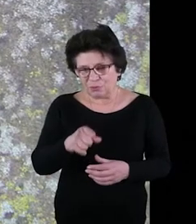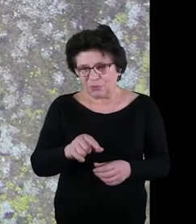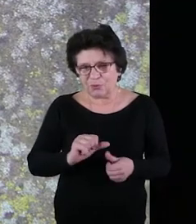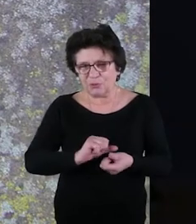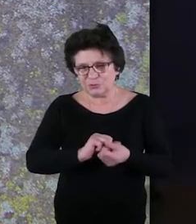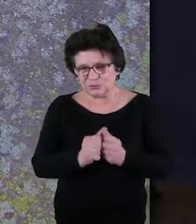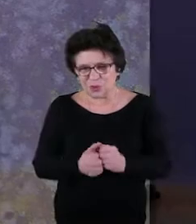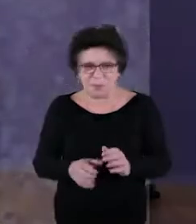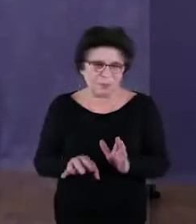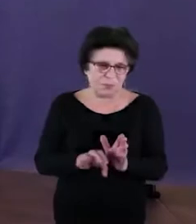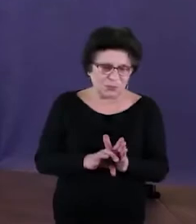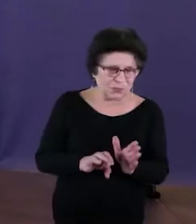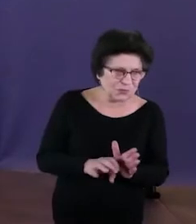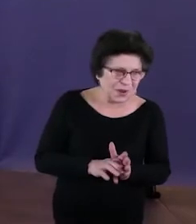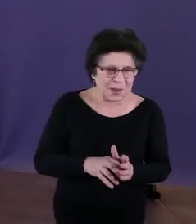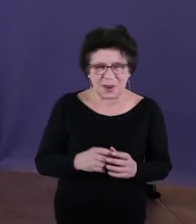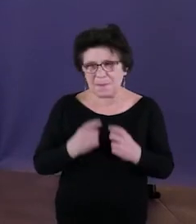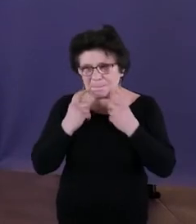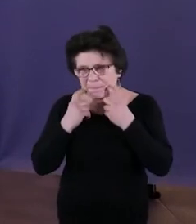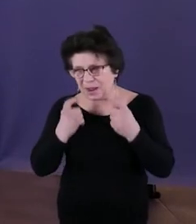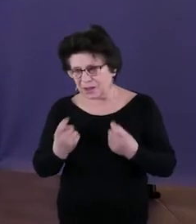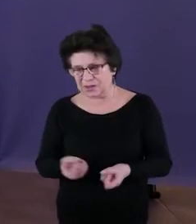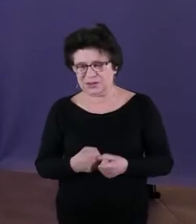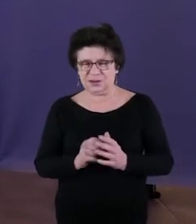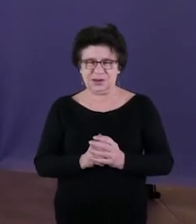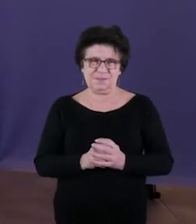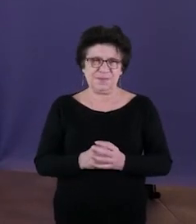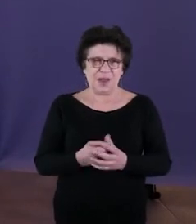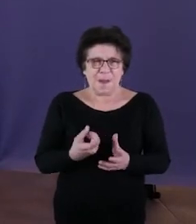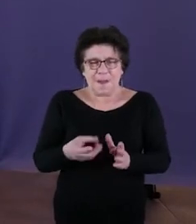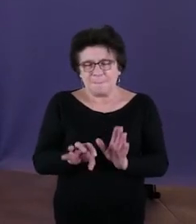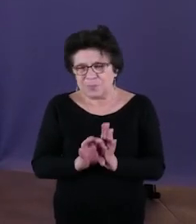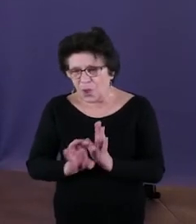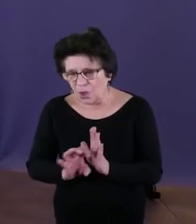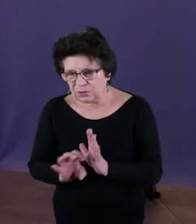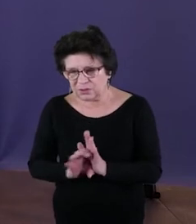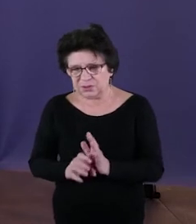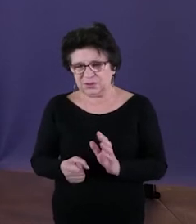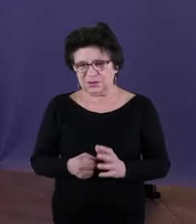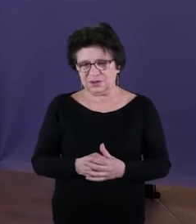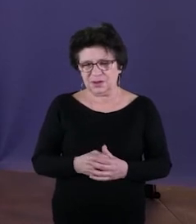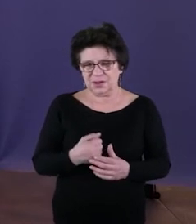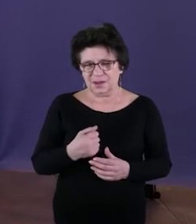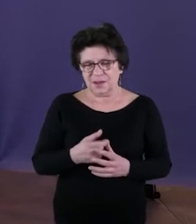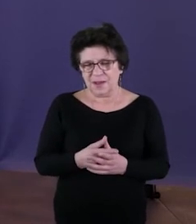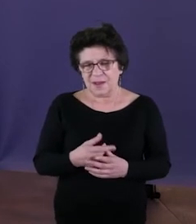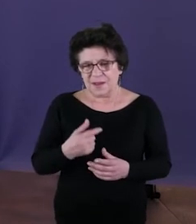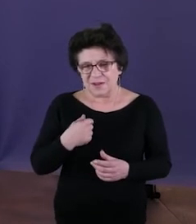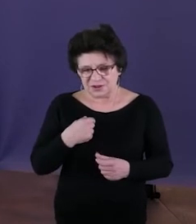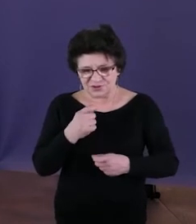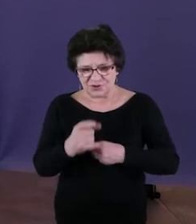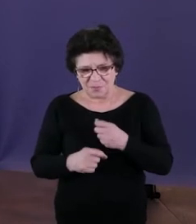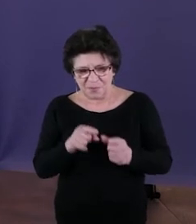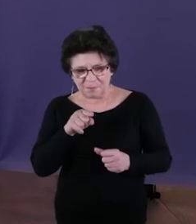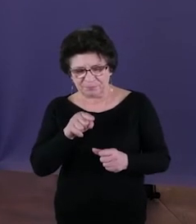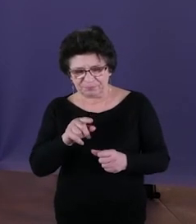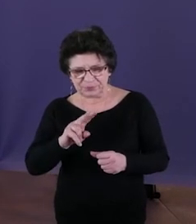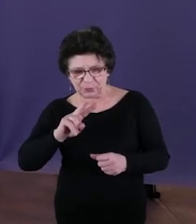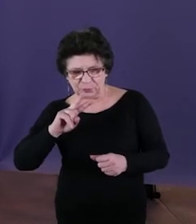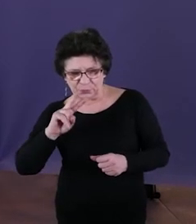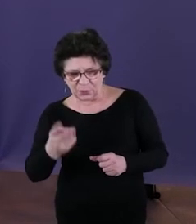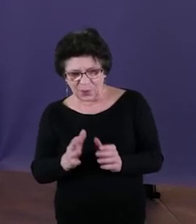narastającymi legendami to zetknęłam się przy pisaniu tej drugiej książki z